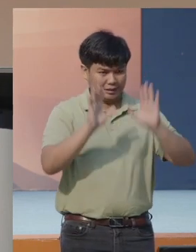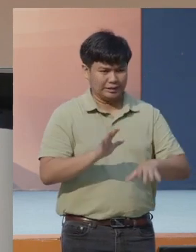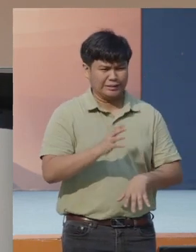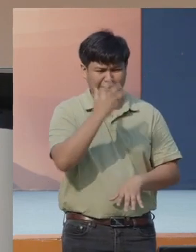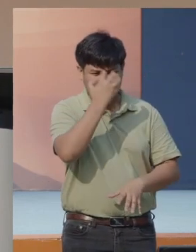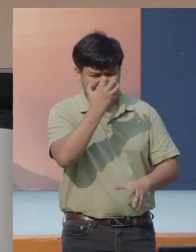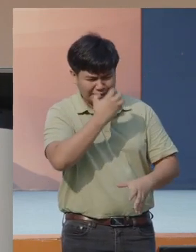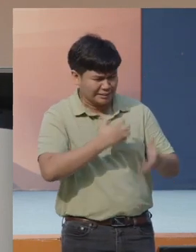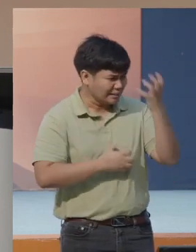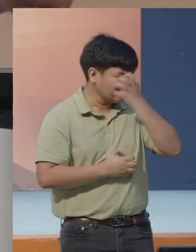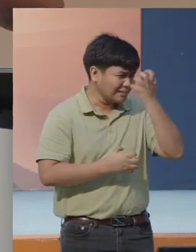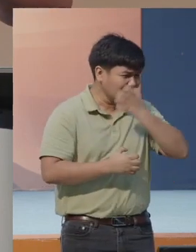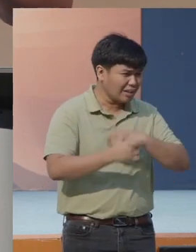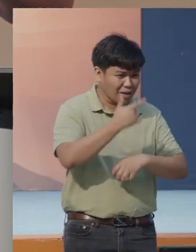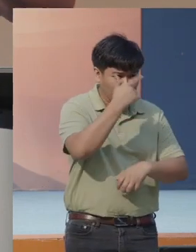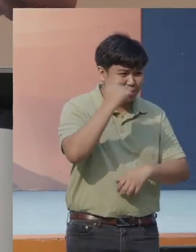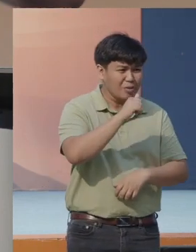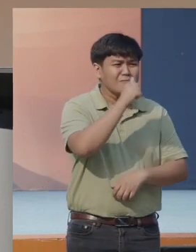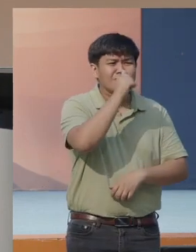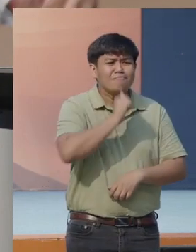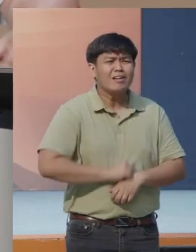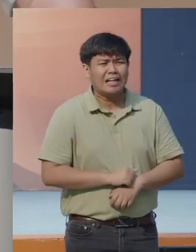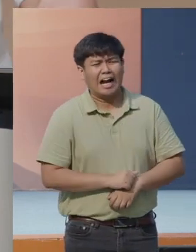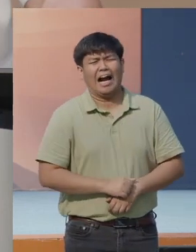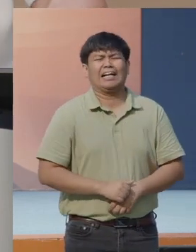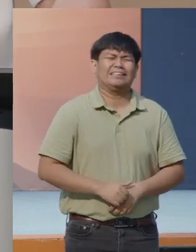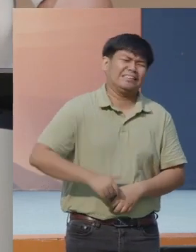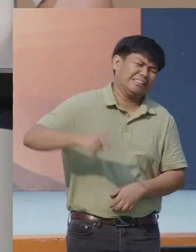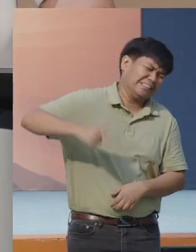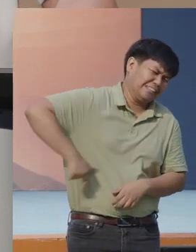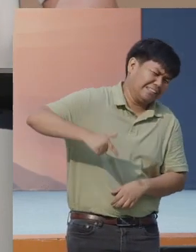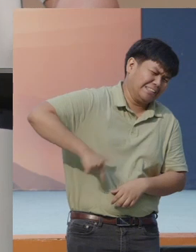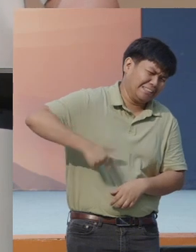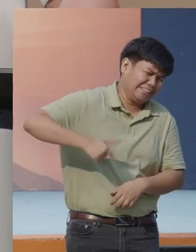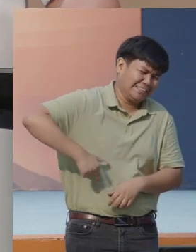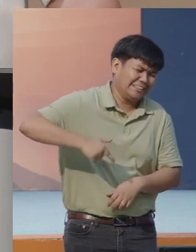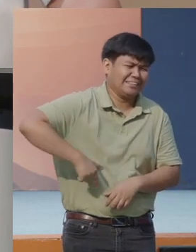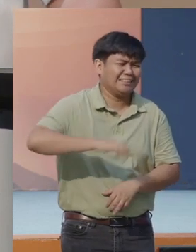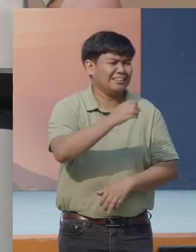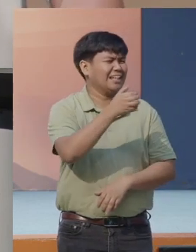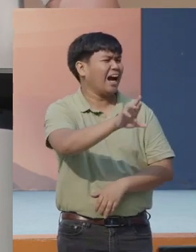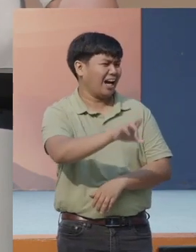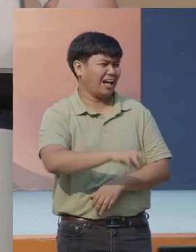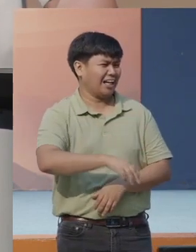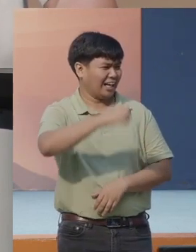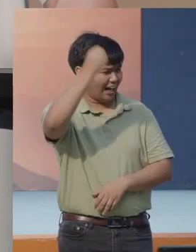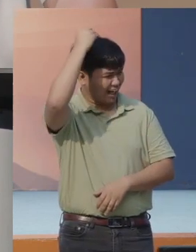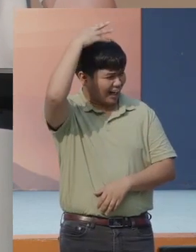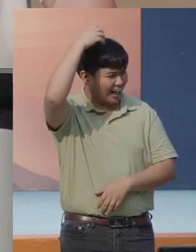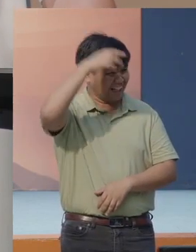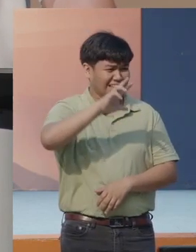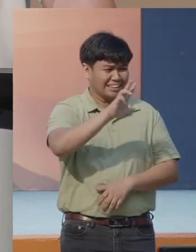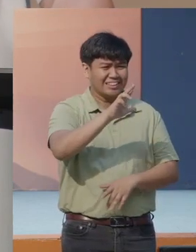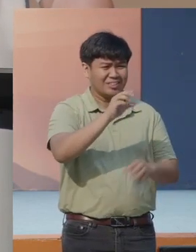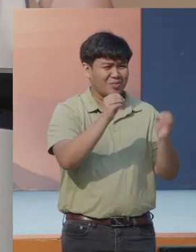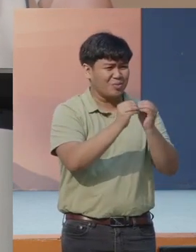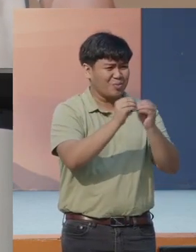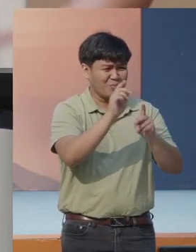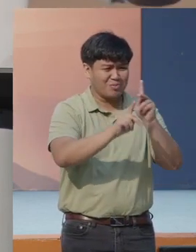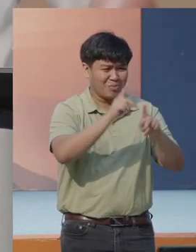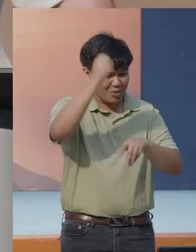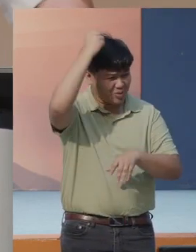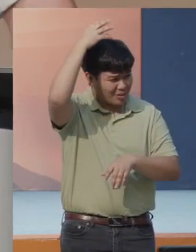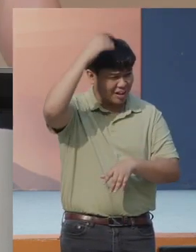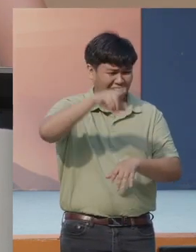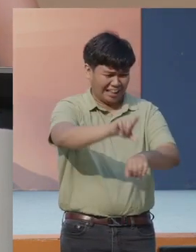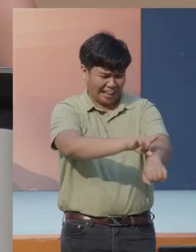namin. Kasi impatient kami. Ang tagal mo sa CR. 3 pa tayong maniligo dyan. At